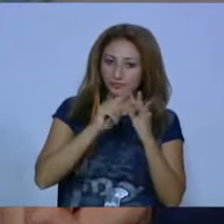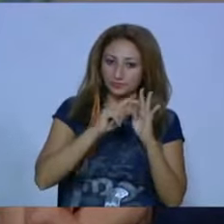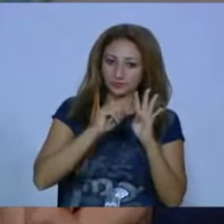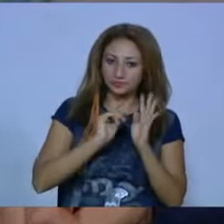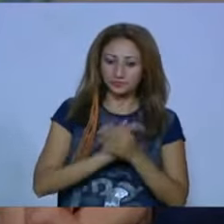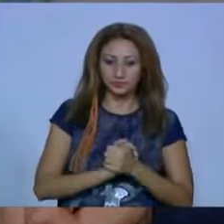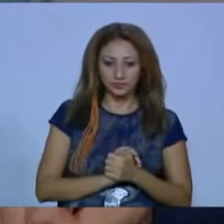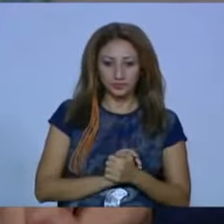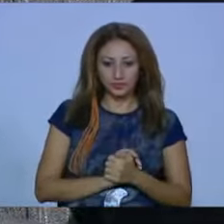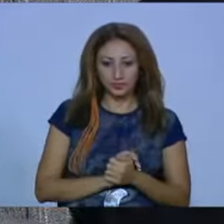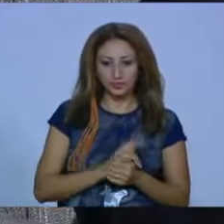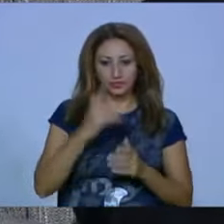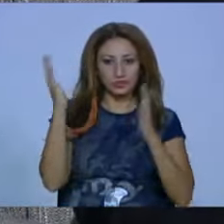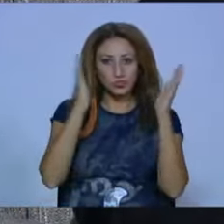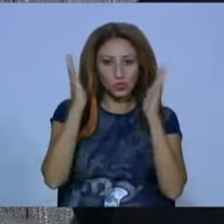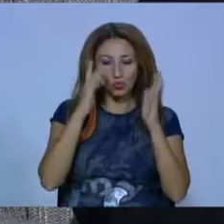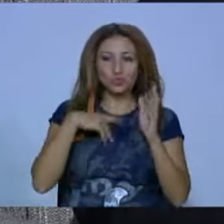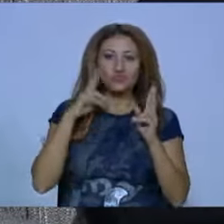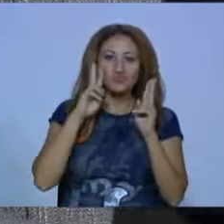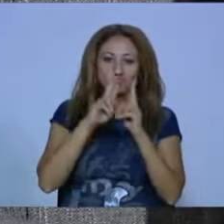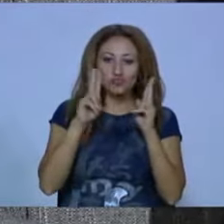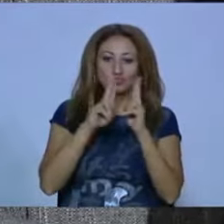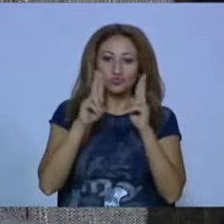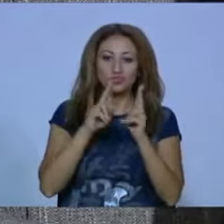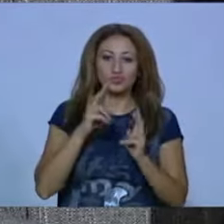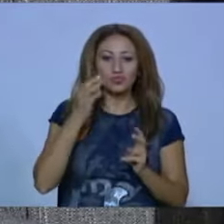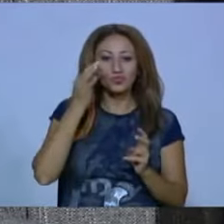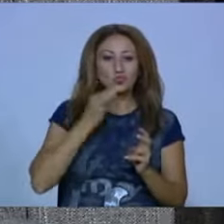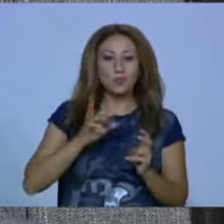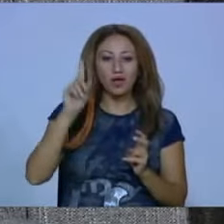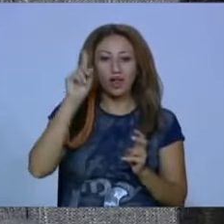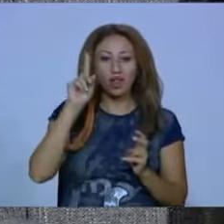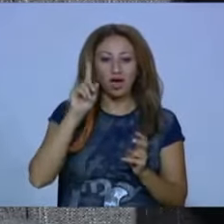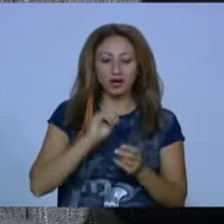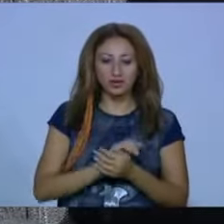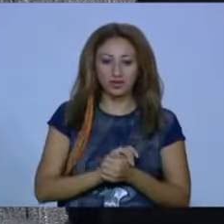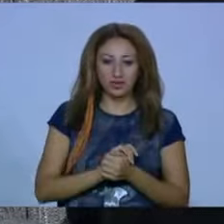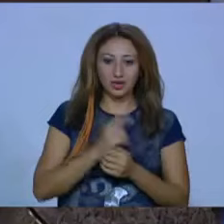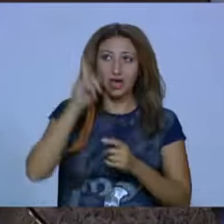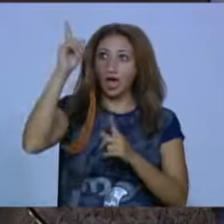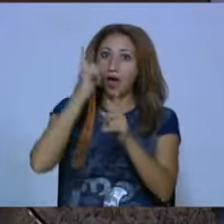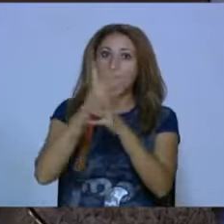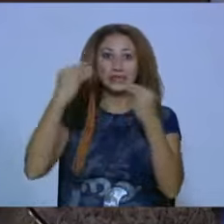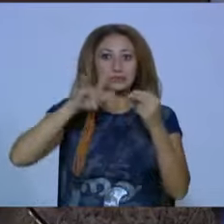انا كنت دايما اقابله هناك عند سيدنا طبعًا. النبي طبعا والسلام. سبحان الله، يعني كنت بقابله هناك اكتر ما اقابله في مصر طبعا.